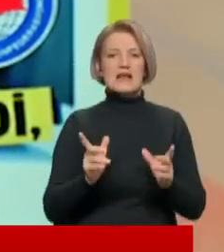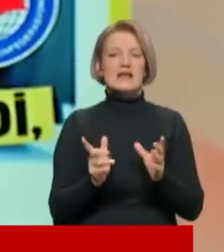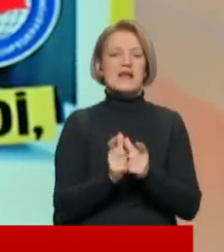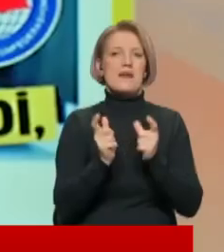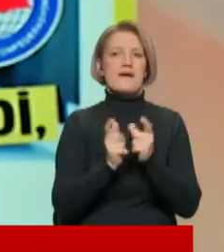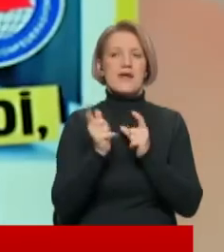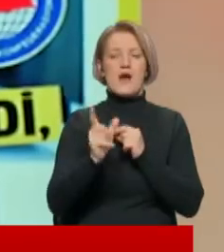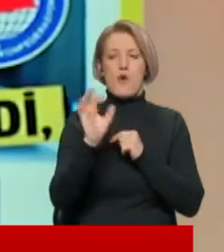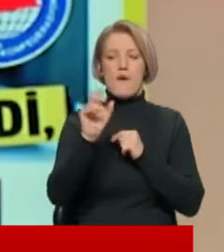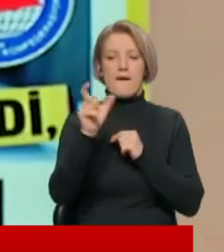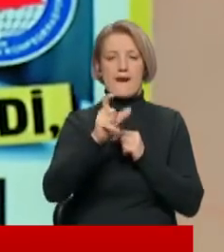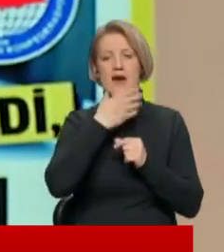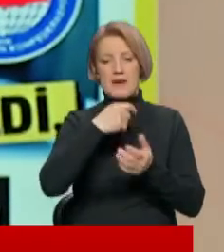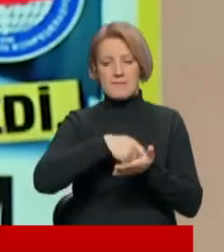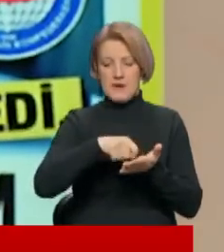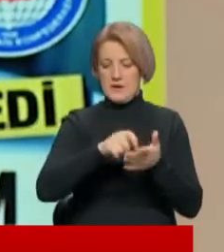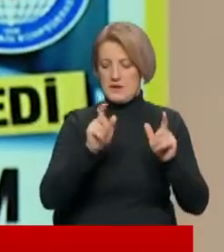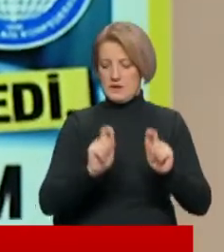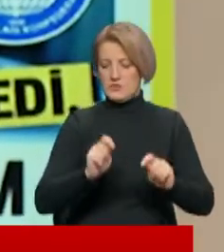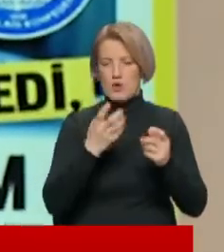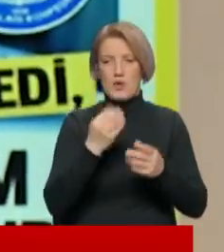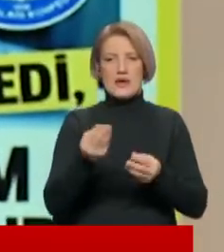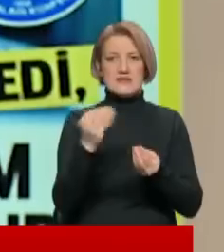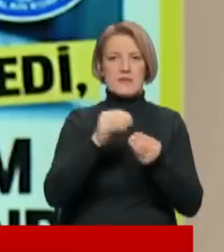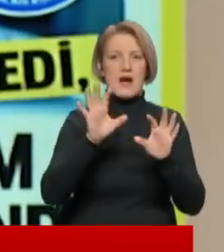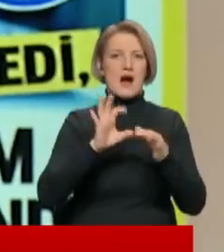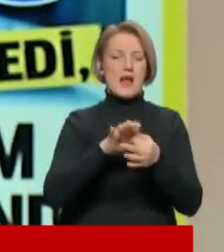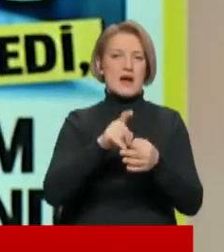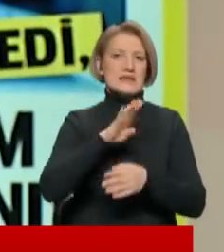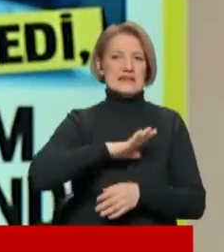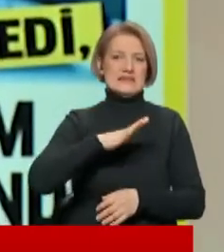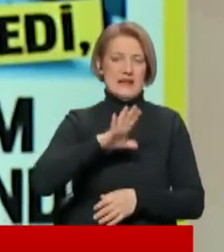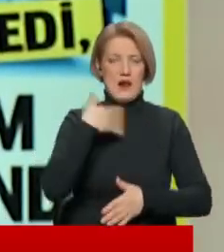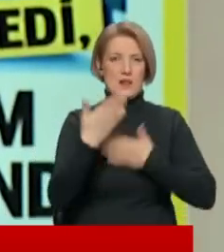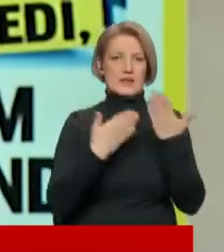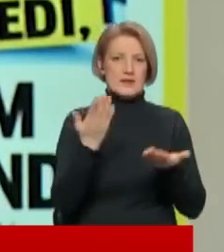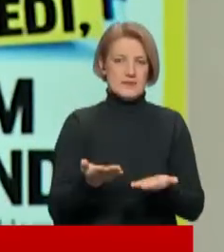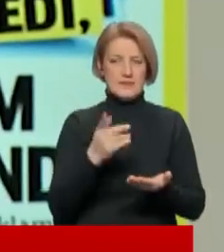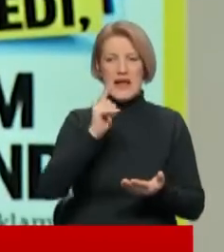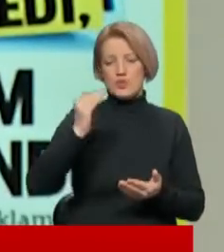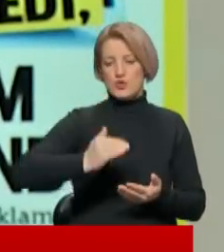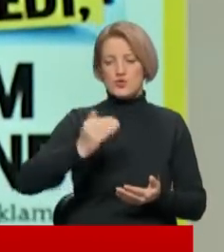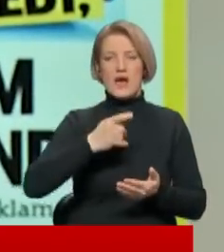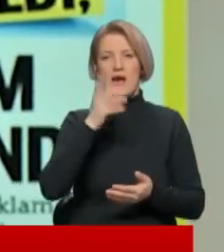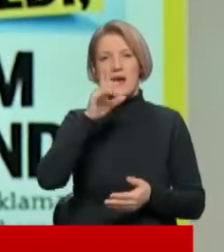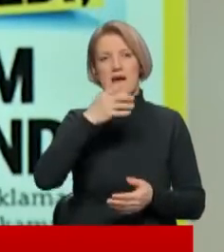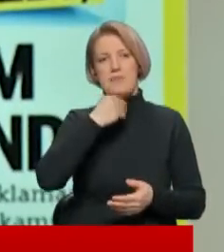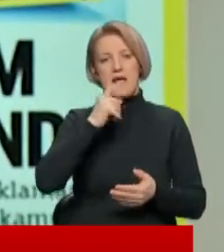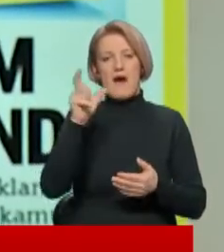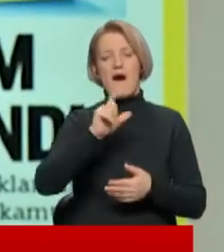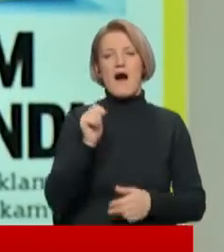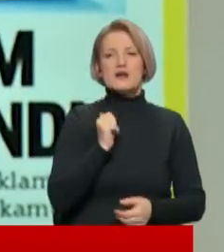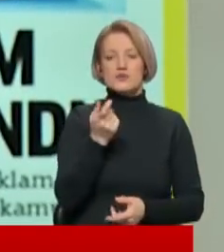Derneği de Ocak ayında emekli maaşlarına yapılacak olan zamla ilgili taleplerini dile getirdi taleplerde en düşük emekli aylığının